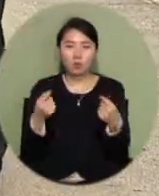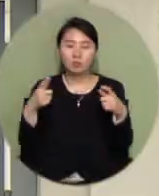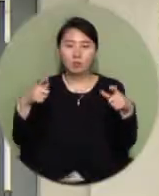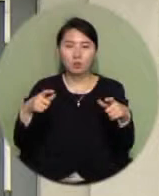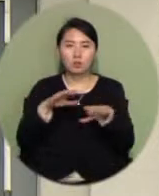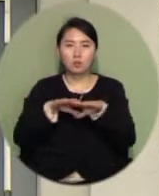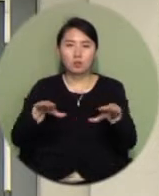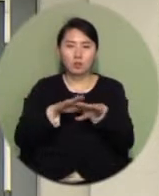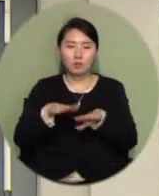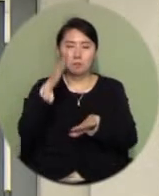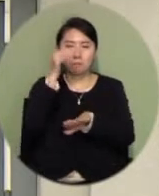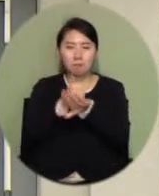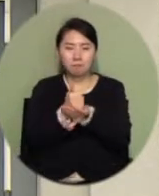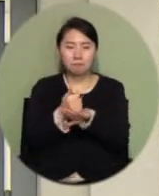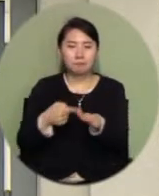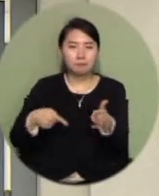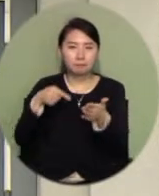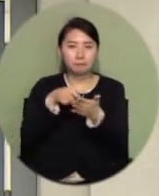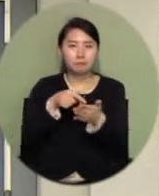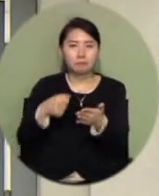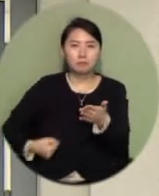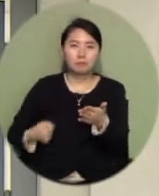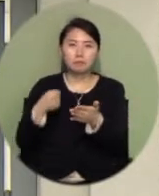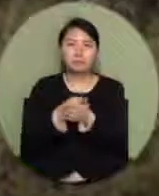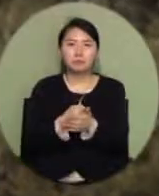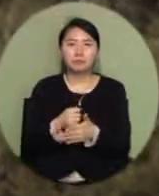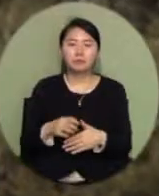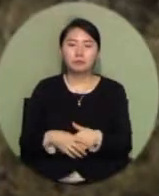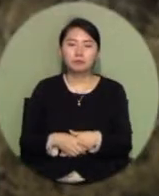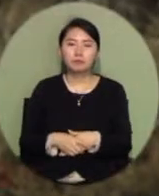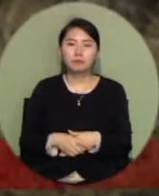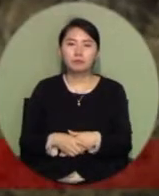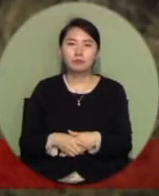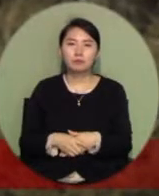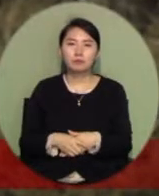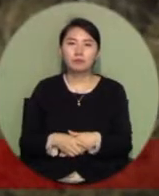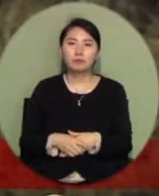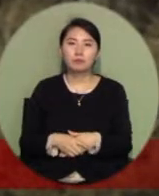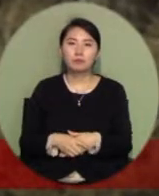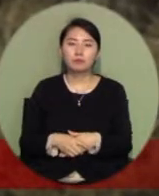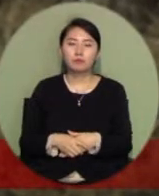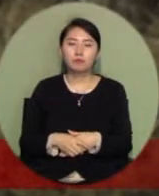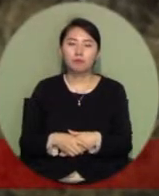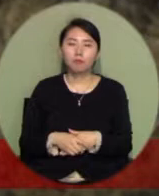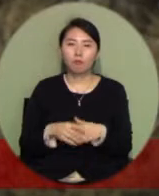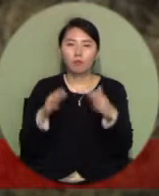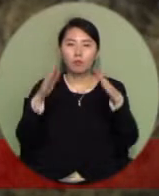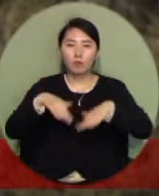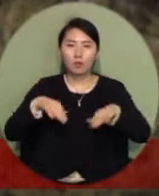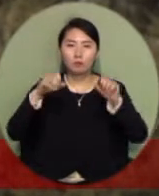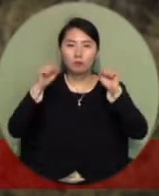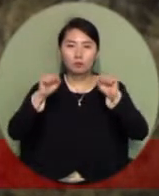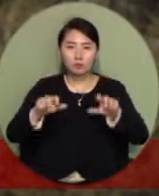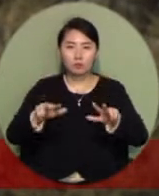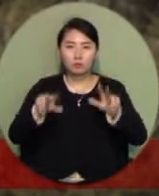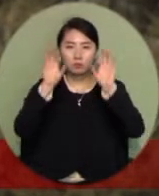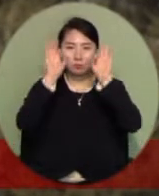해결에 마침표를 찍겠다는 각오입니다. 이미 지상 철거가 보시다시피 시작됐기